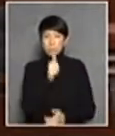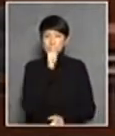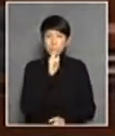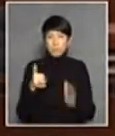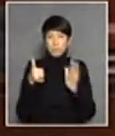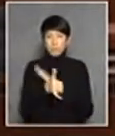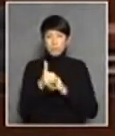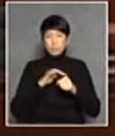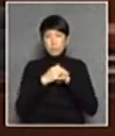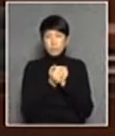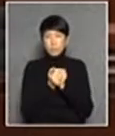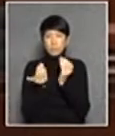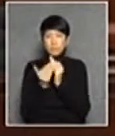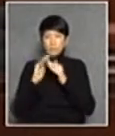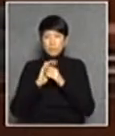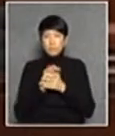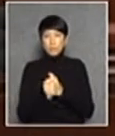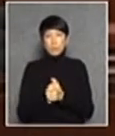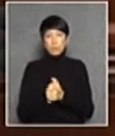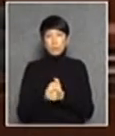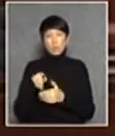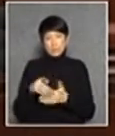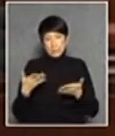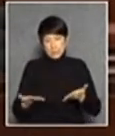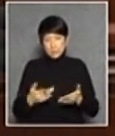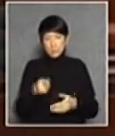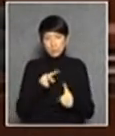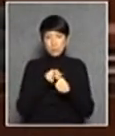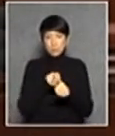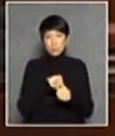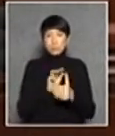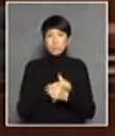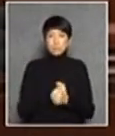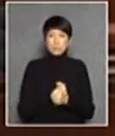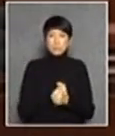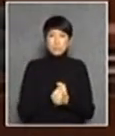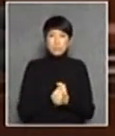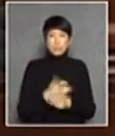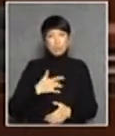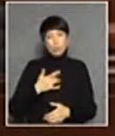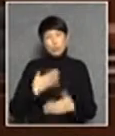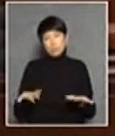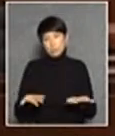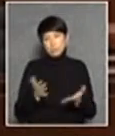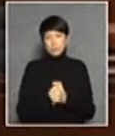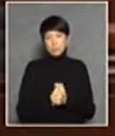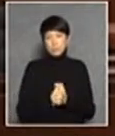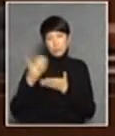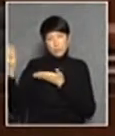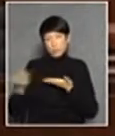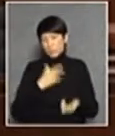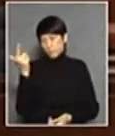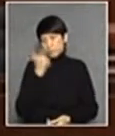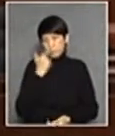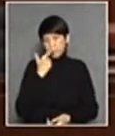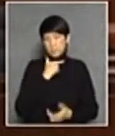已經係用腳投票話俾你聽。而家我哋依一套谷嗰套咧，係冇用，係唔受歡迎，係冇